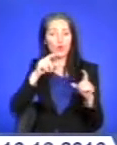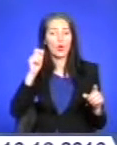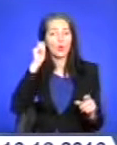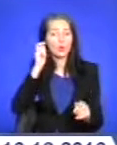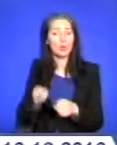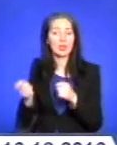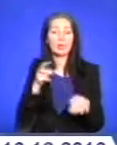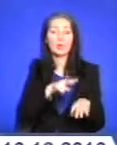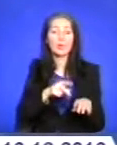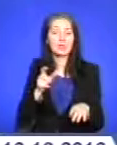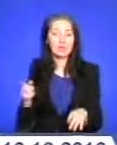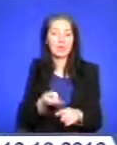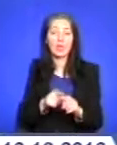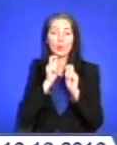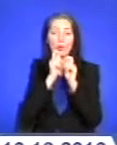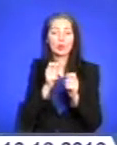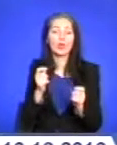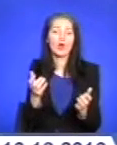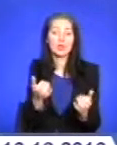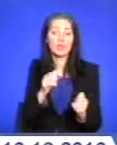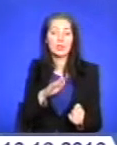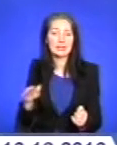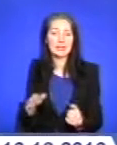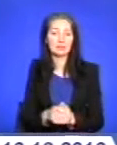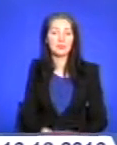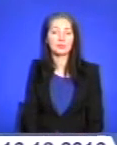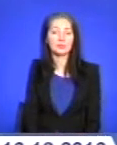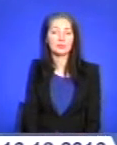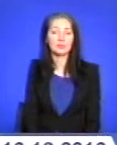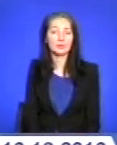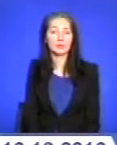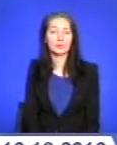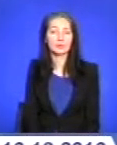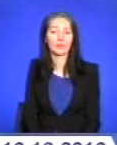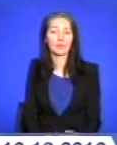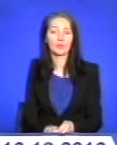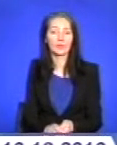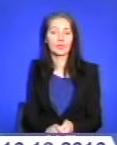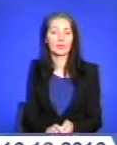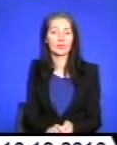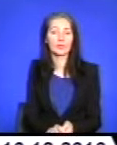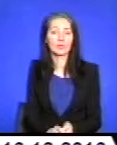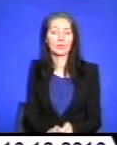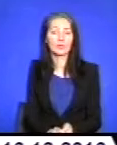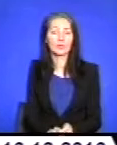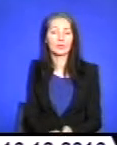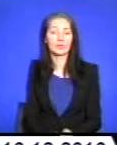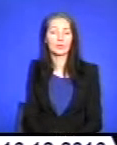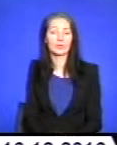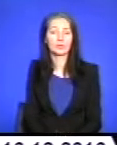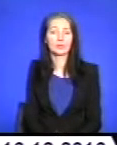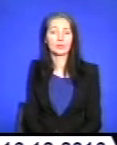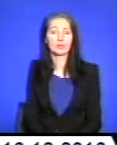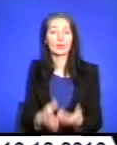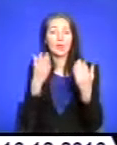Які дарунки дісталися дітям у матеріалі сектору комунікації Головного управління Національної поліції в області.